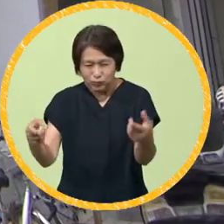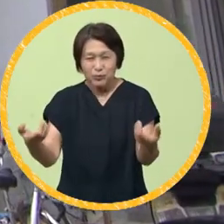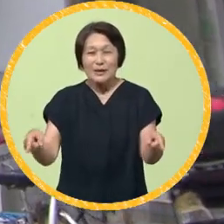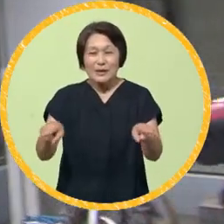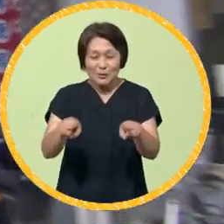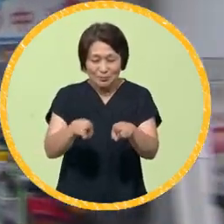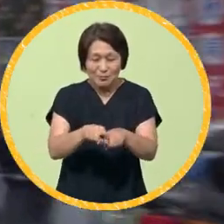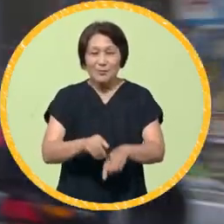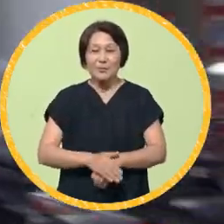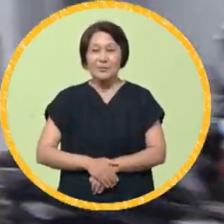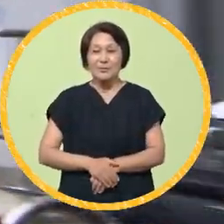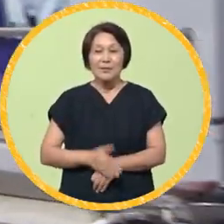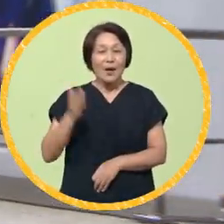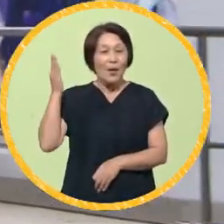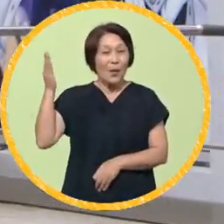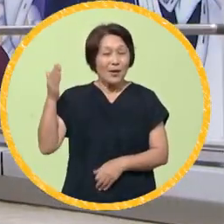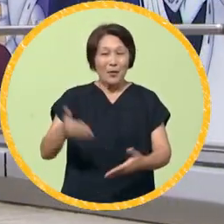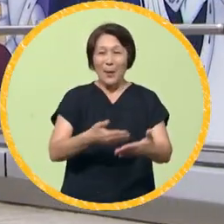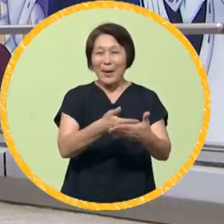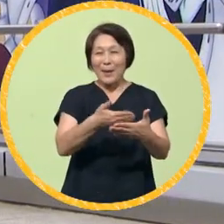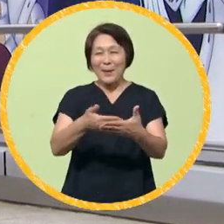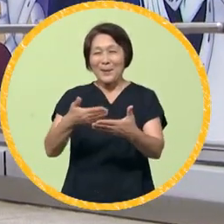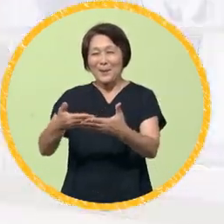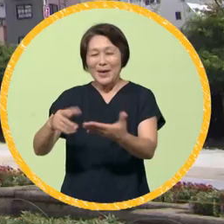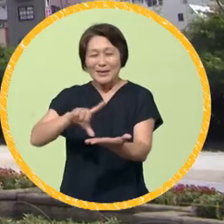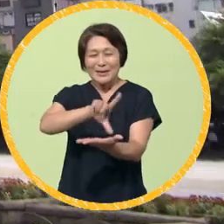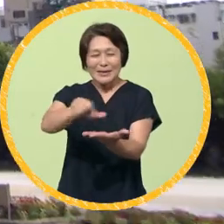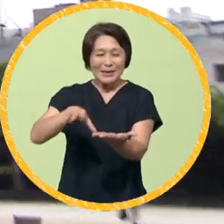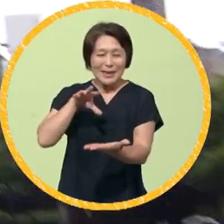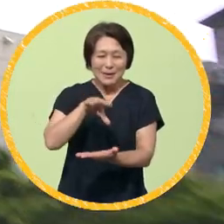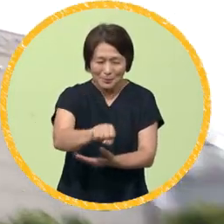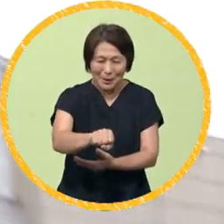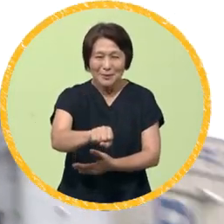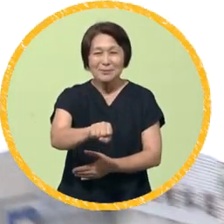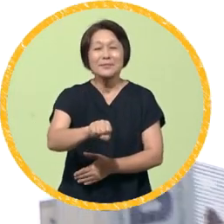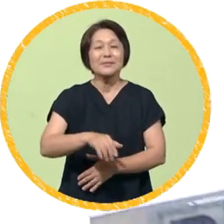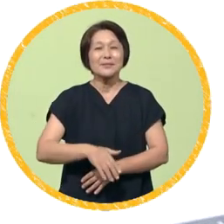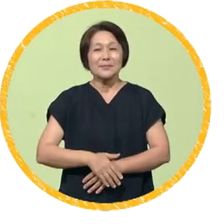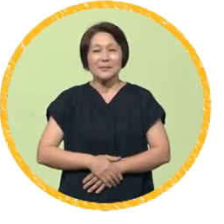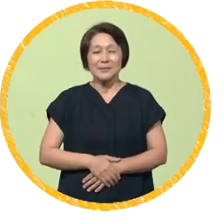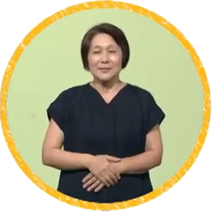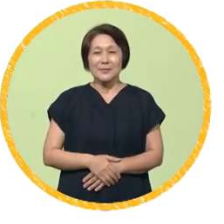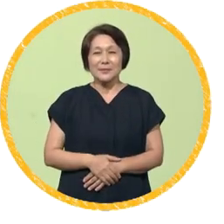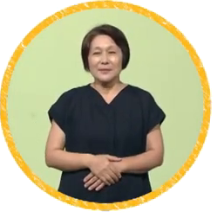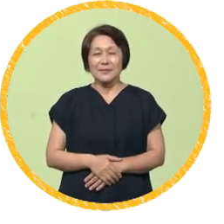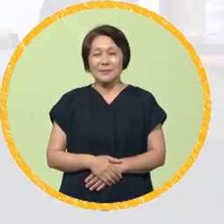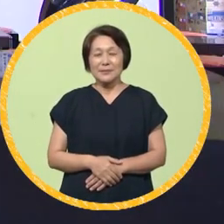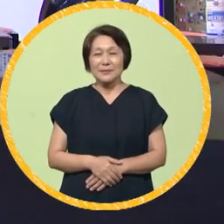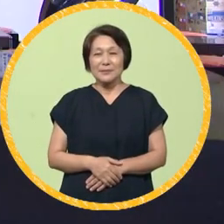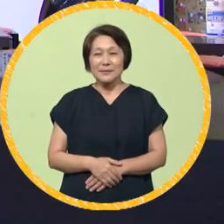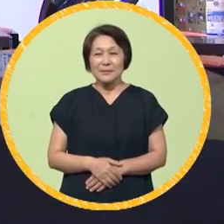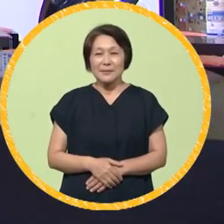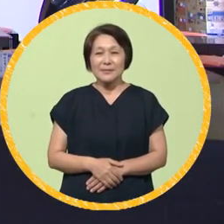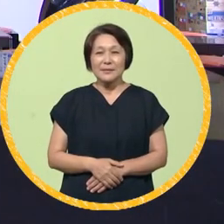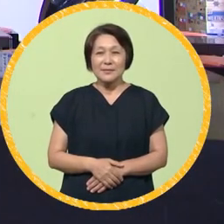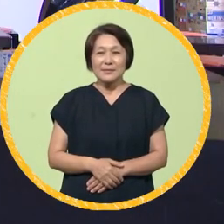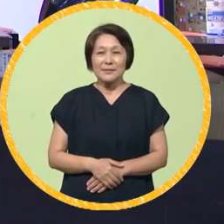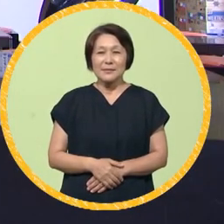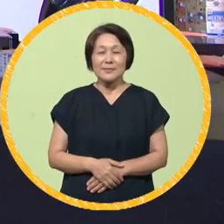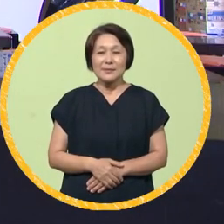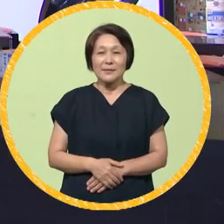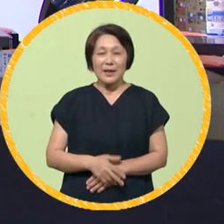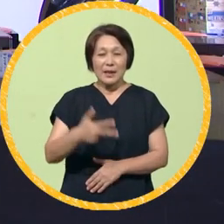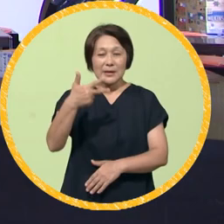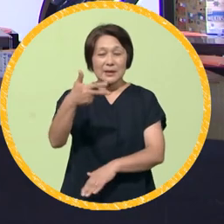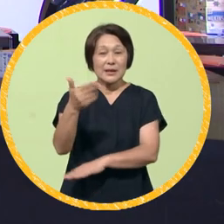辺はすでにルフィの縄張りにされてしまった感じです、 うん、目立ってました。 市